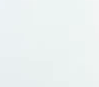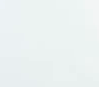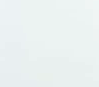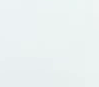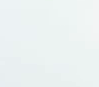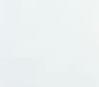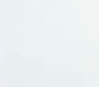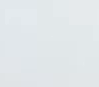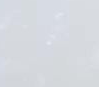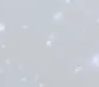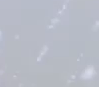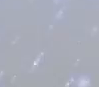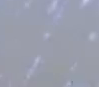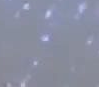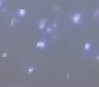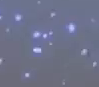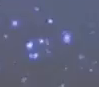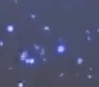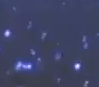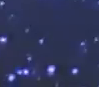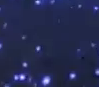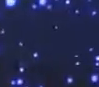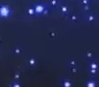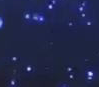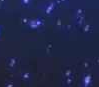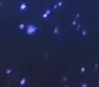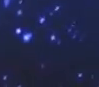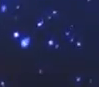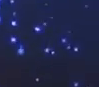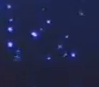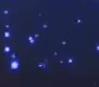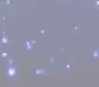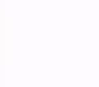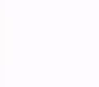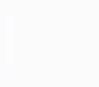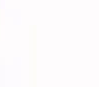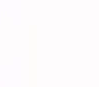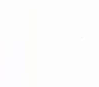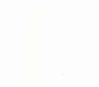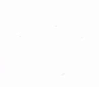yoki maktabda erishgan muvaffaqiyatini maqtang. Zero bola yaxshi kayfiyat bilan uyquga ketsin.